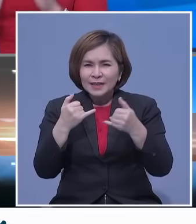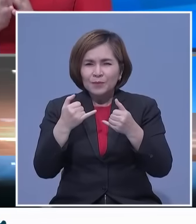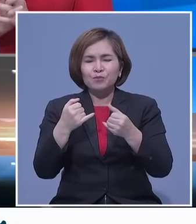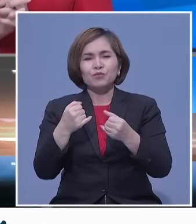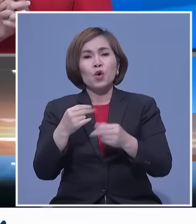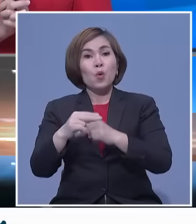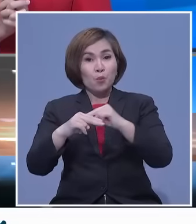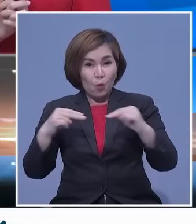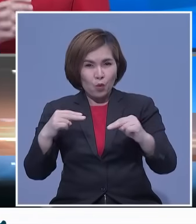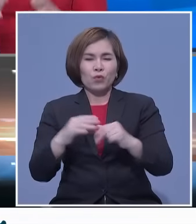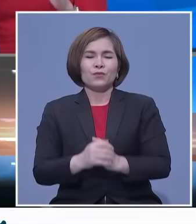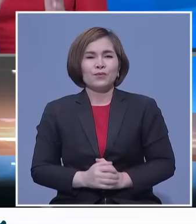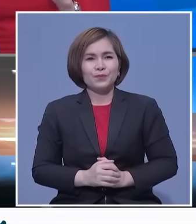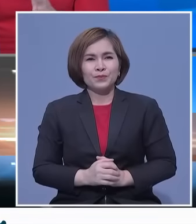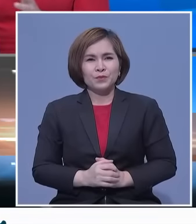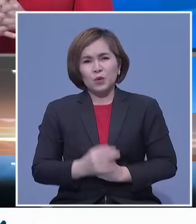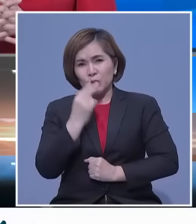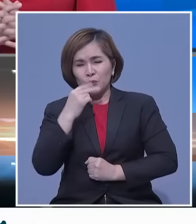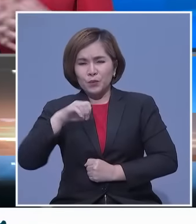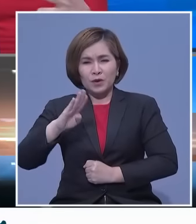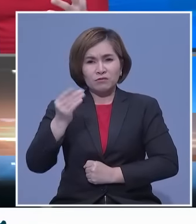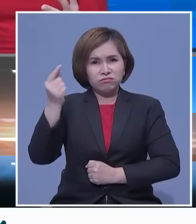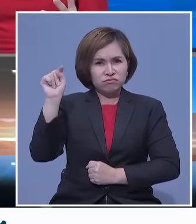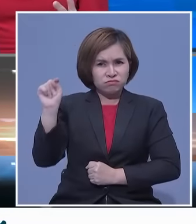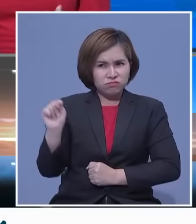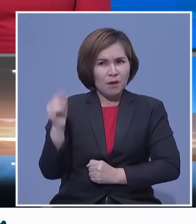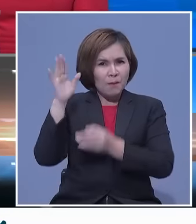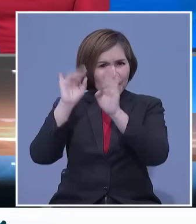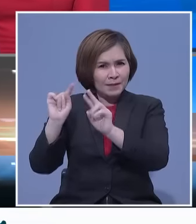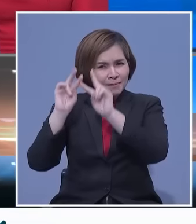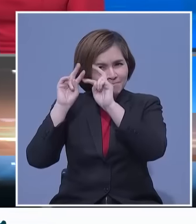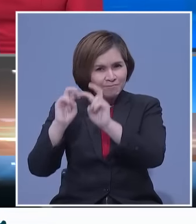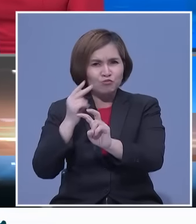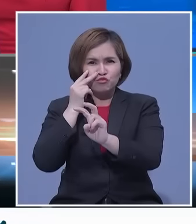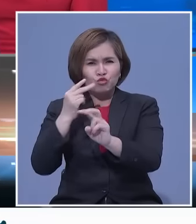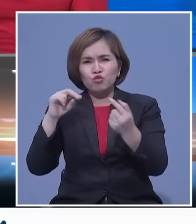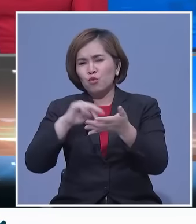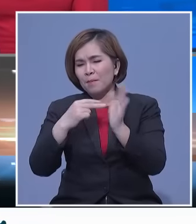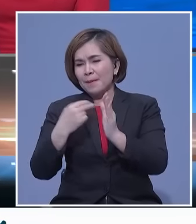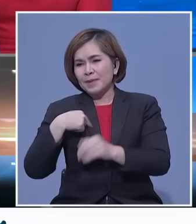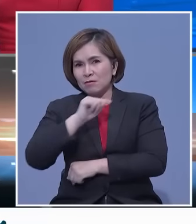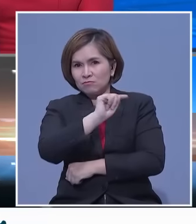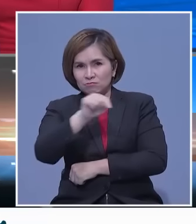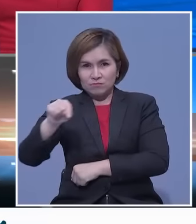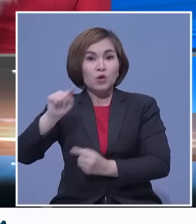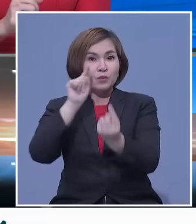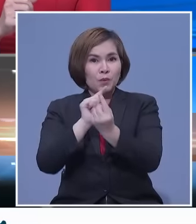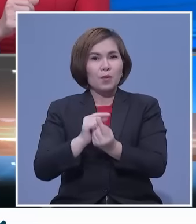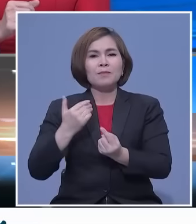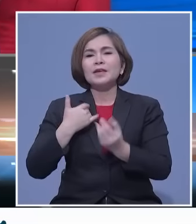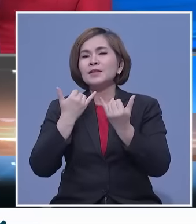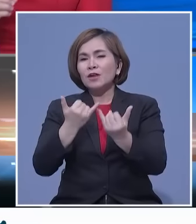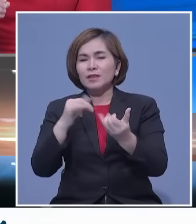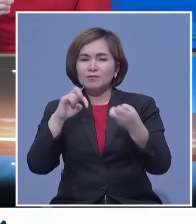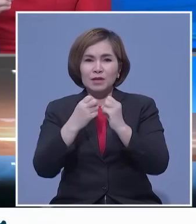เดี๋ยวเราลองมาถอดรหัสโมเดลของบรรดาบริษัทที่ระดมทุนพวกนี้ซึ่งไม่ใช่แค่ที่เดียวแน่นอนณปัจจุบันเยังไม่ได้เปิด